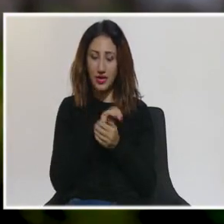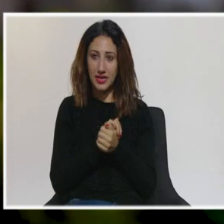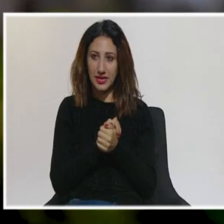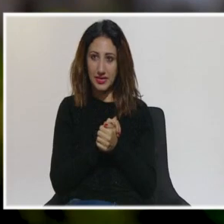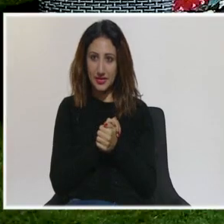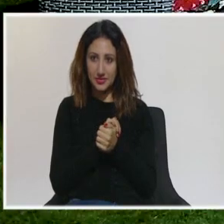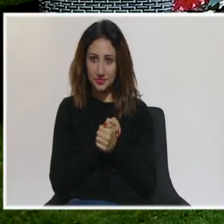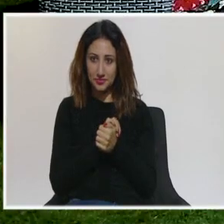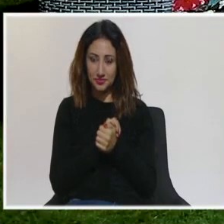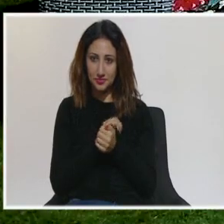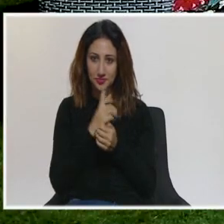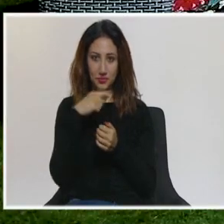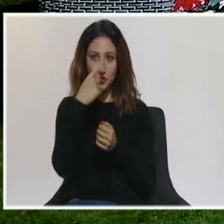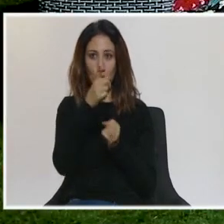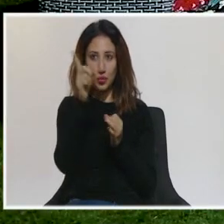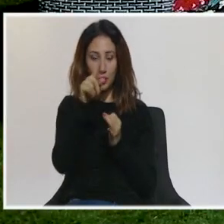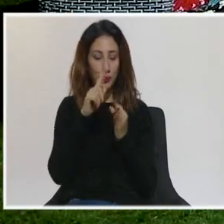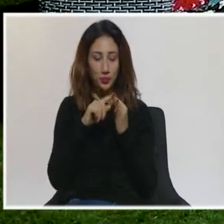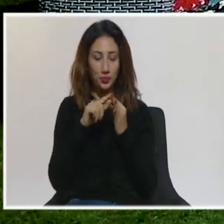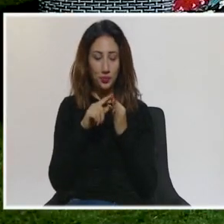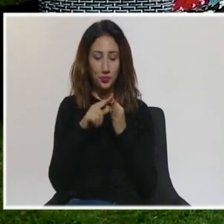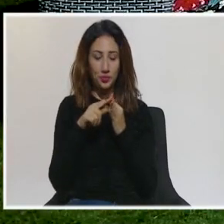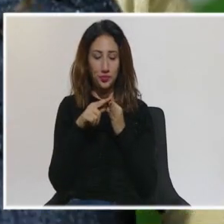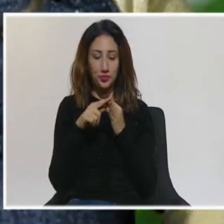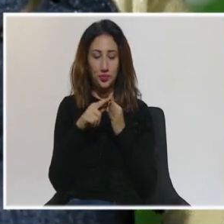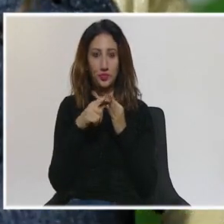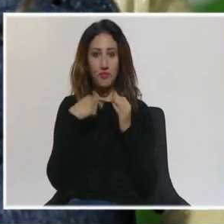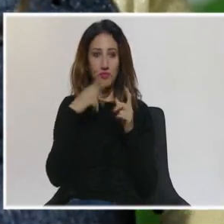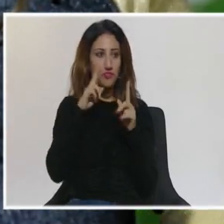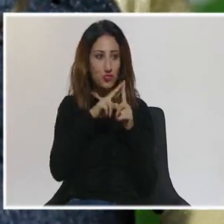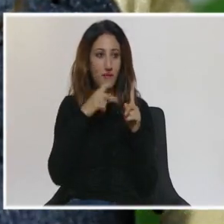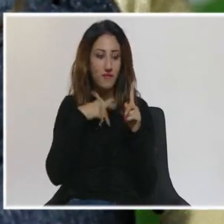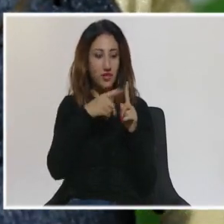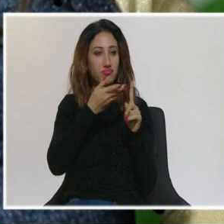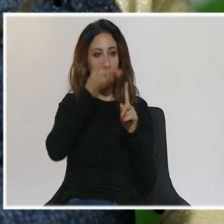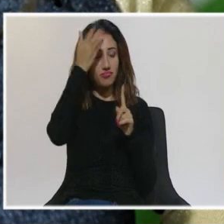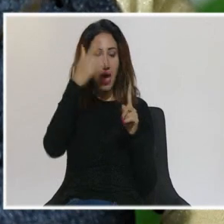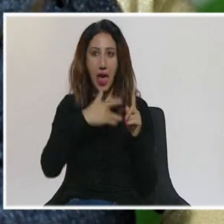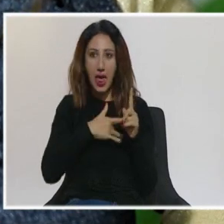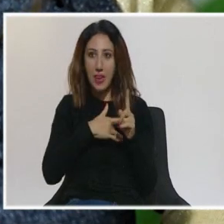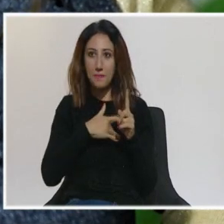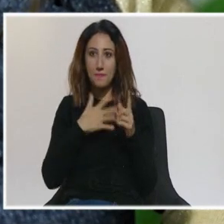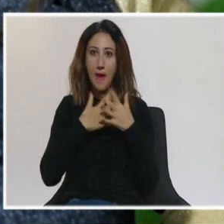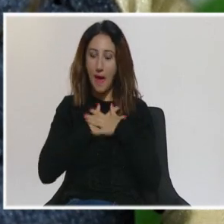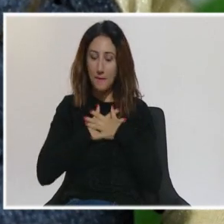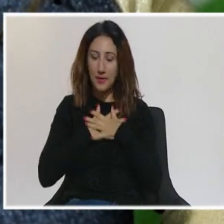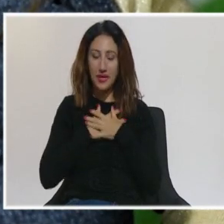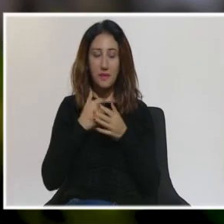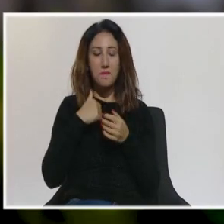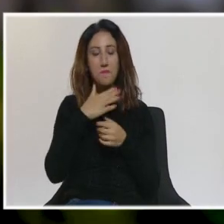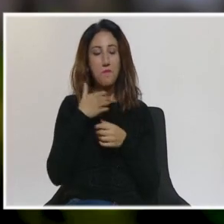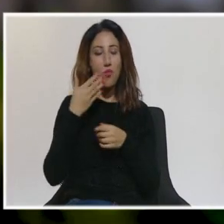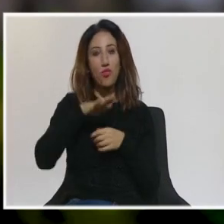ايه ان هو مثلي وان هو دايما في قلبي وحبيبي وبموت فيه